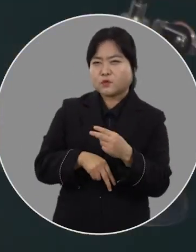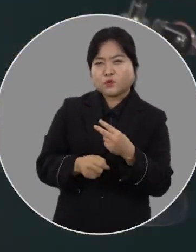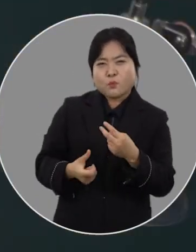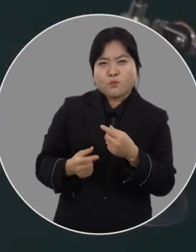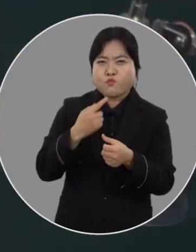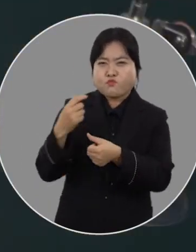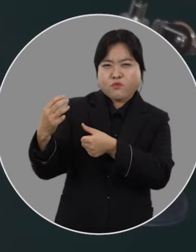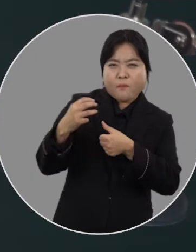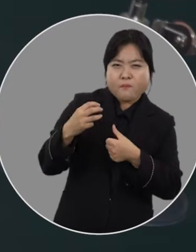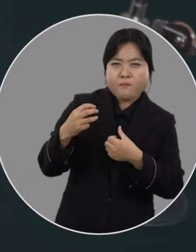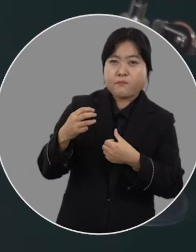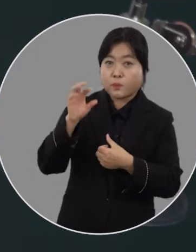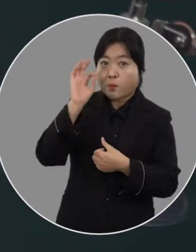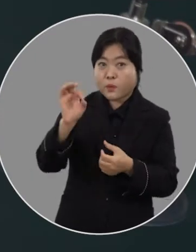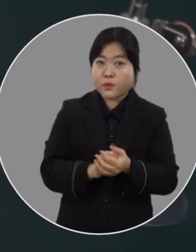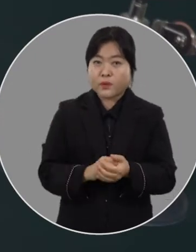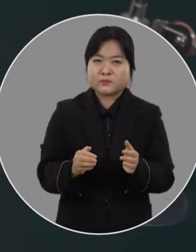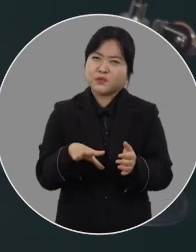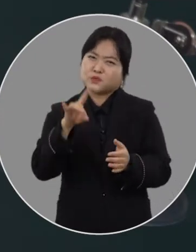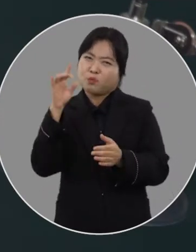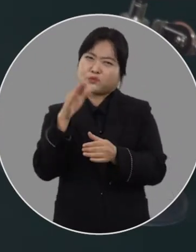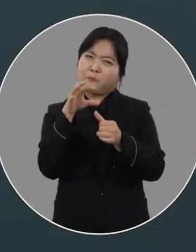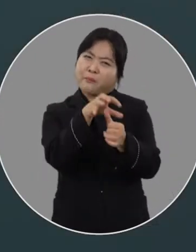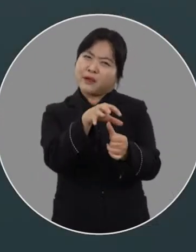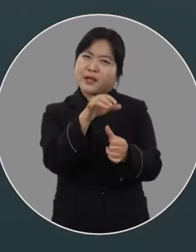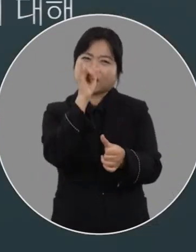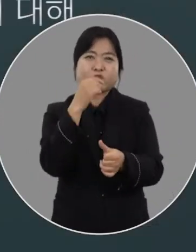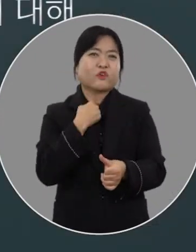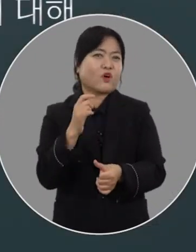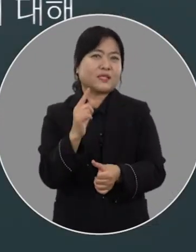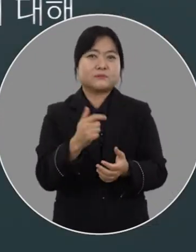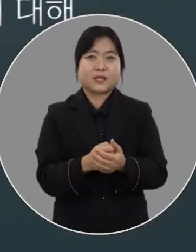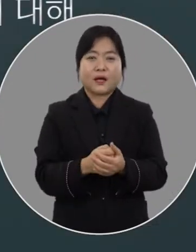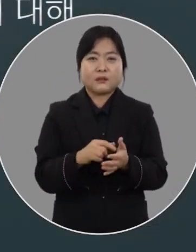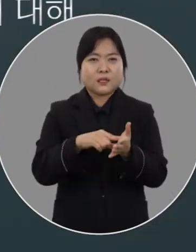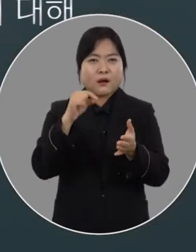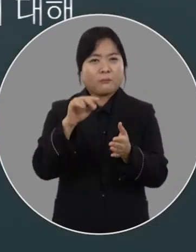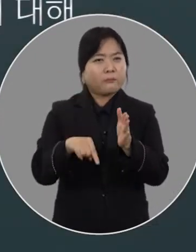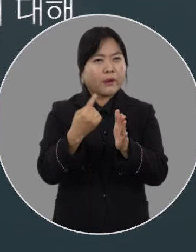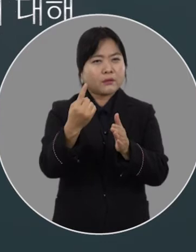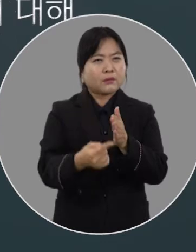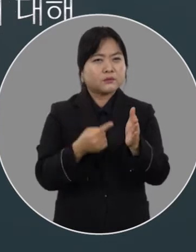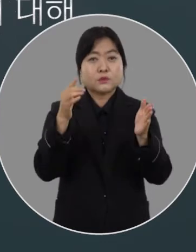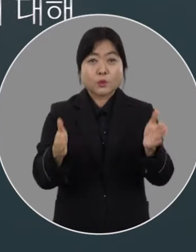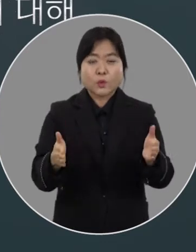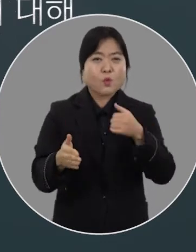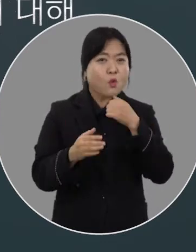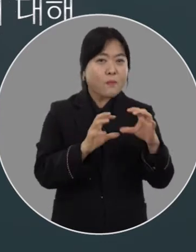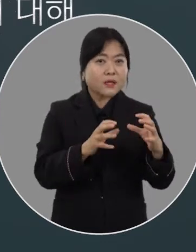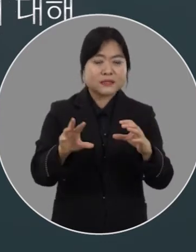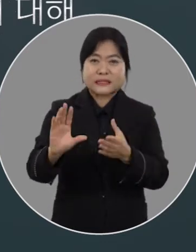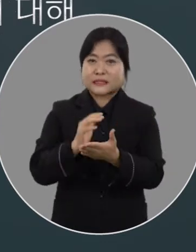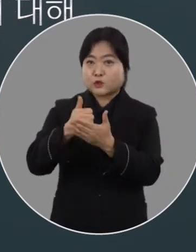시작했는데 처음부터 박해가 시작되었던 것은 아니었습니다. 대략 100년까지는 로마 제국은 그리스도교에 대해서